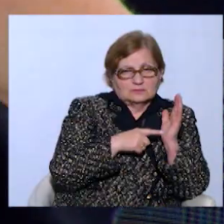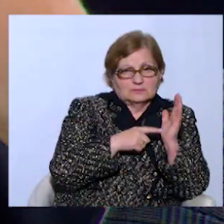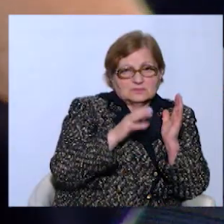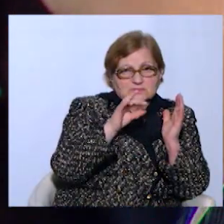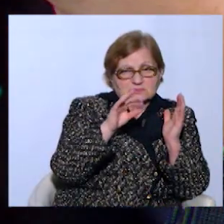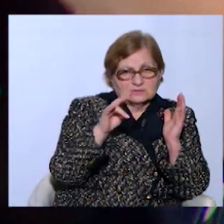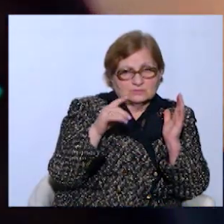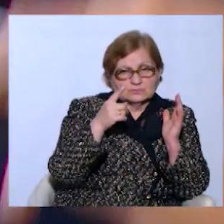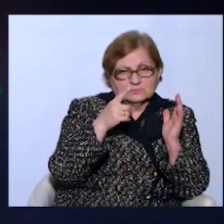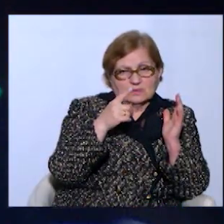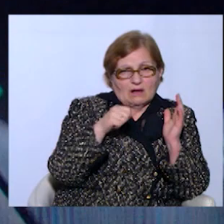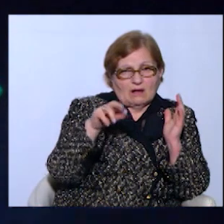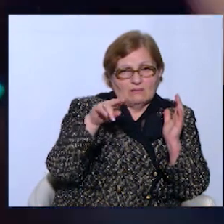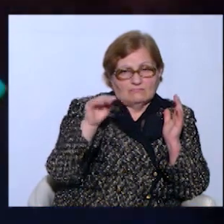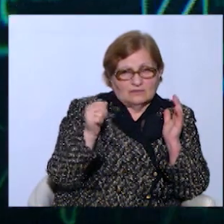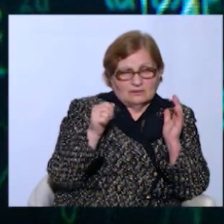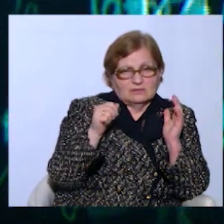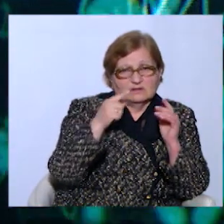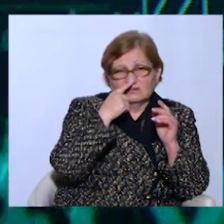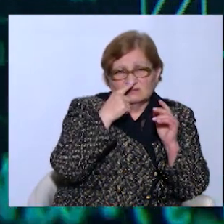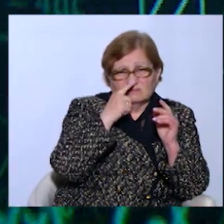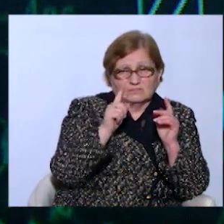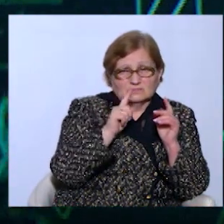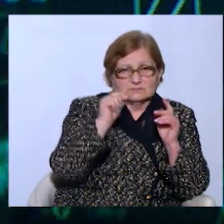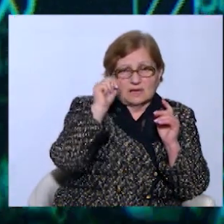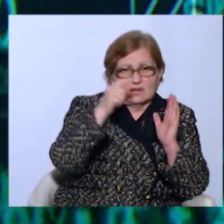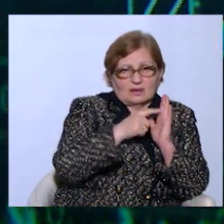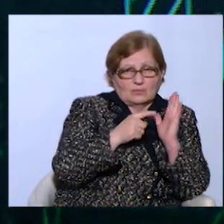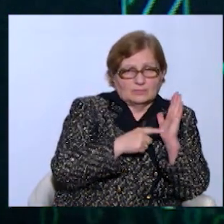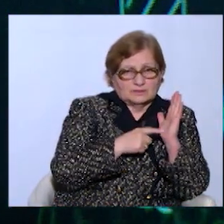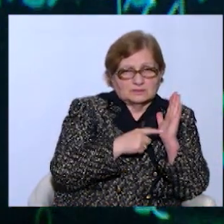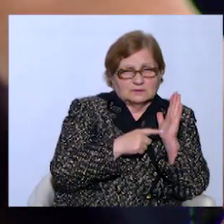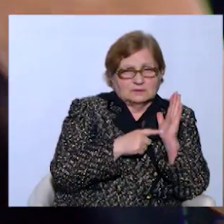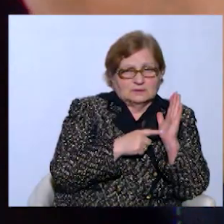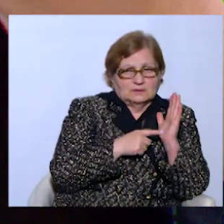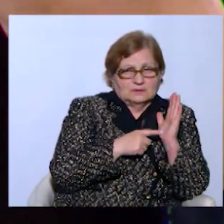sinus ალფაზე არის იგივე რაც a გაყოფილი